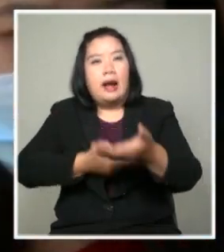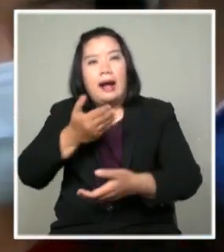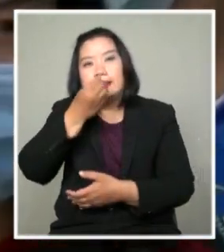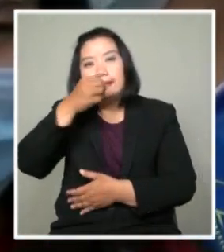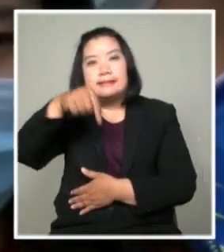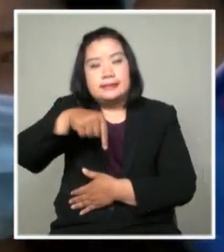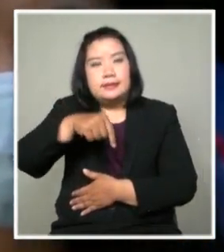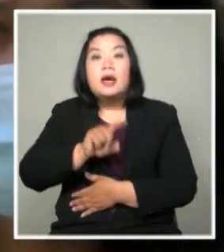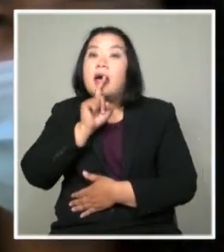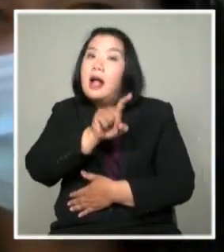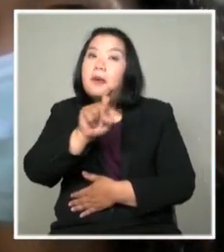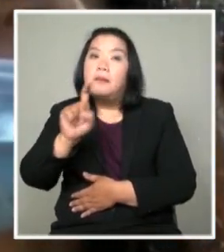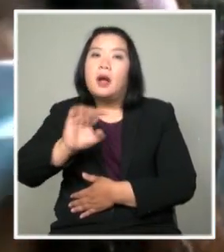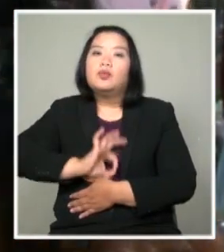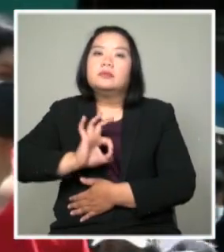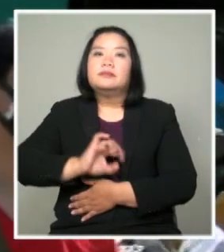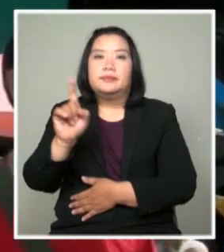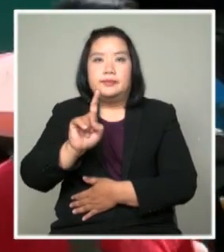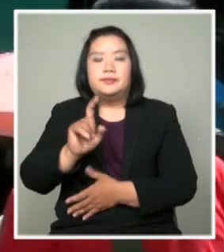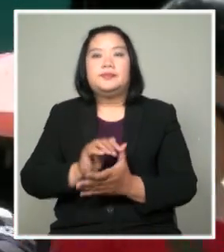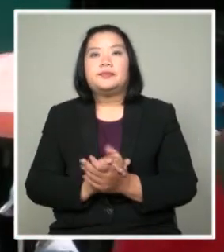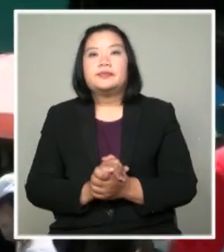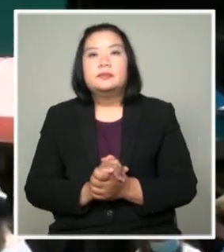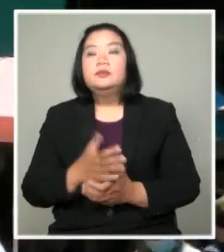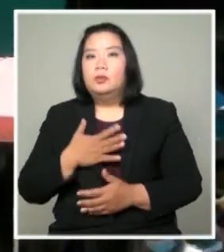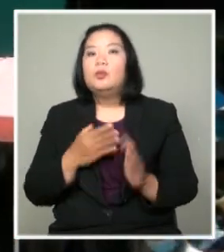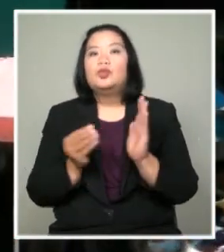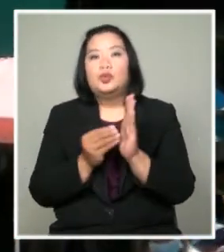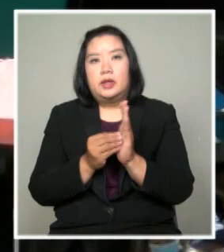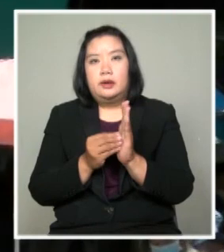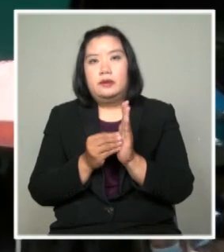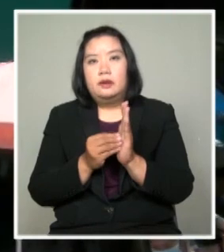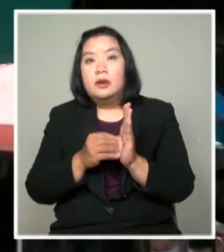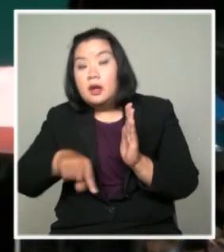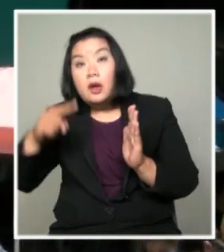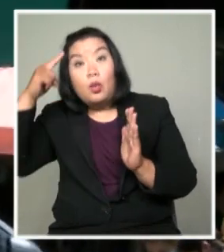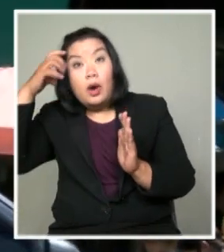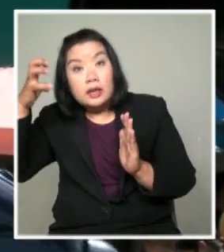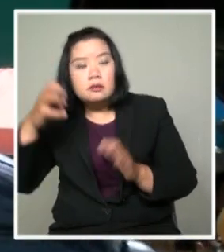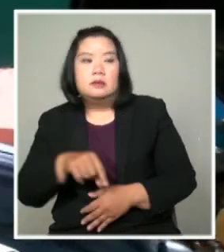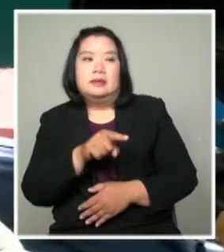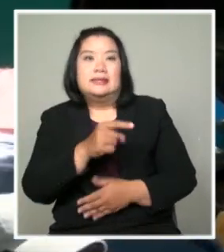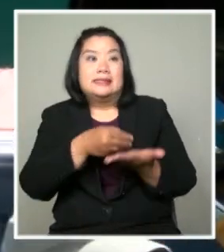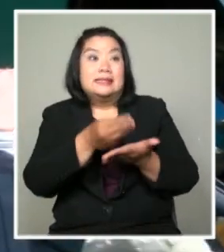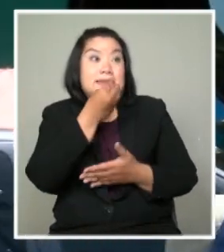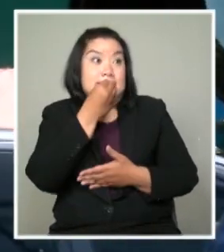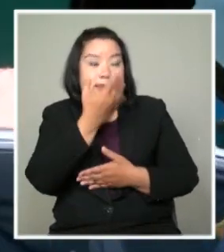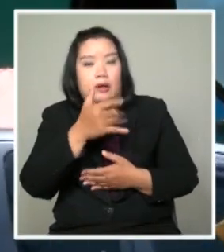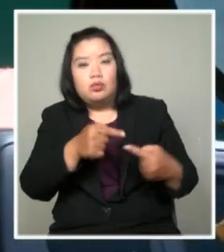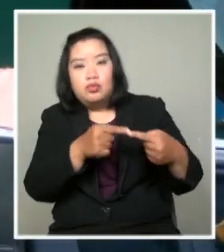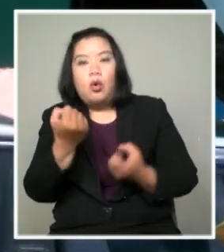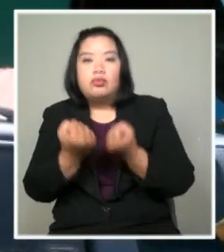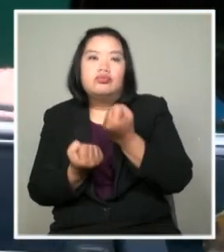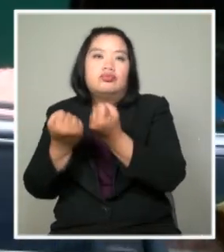ไปฟังเสียงของประชาชนกับความรู้สึกที่เกิดขึ้นครับ มาจากกรุงเทพครับผมจะไปหัวหินก็เลยมาซื้อของไปทำกินกัน เข้